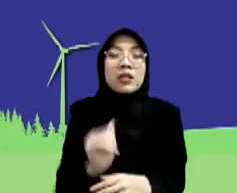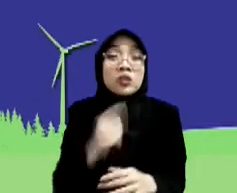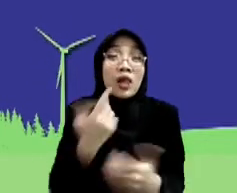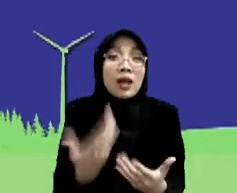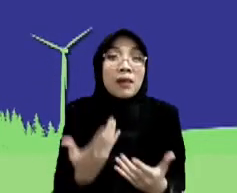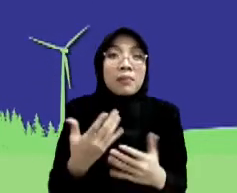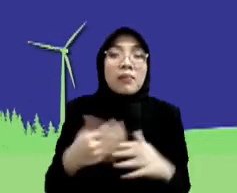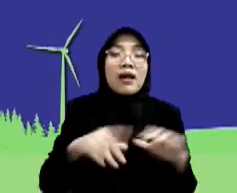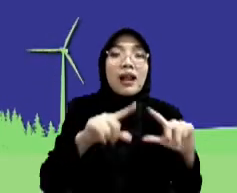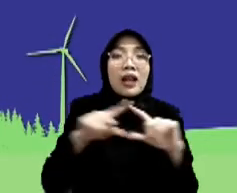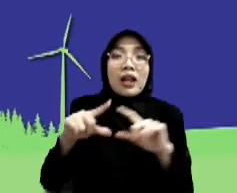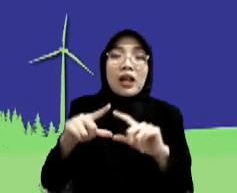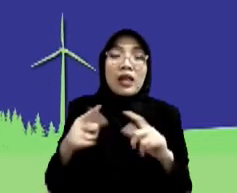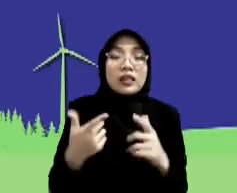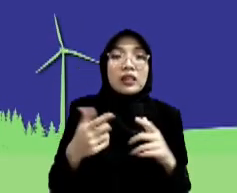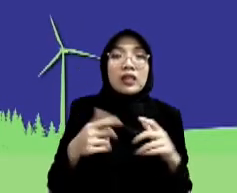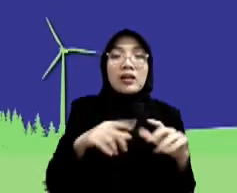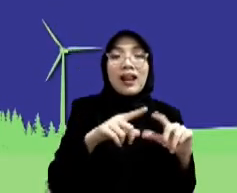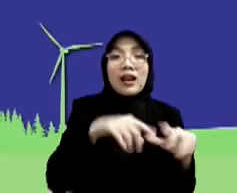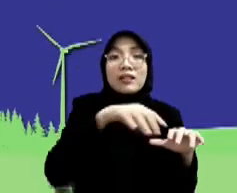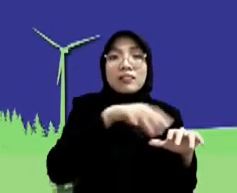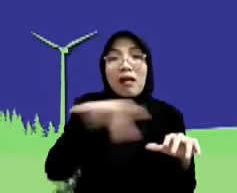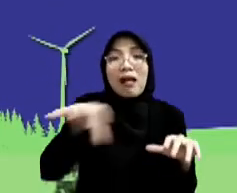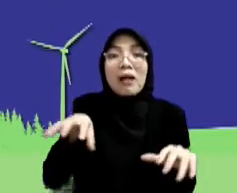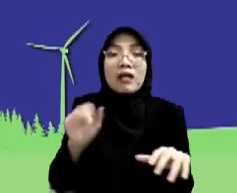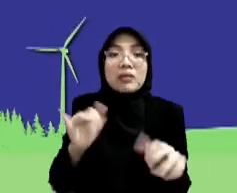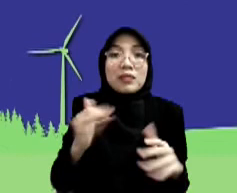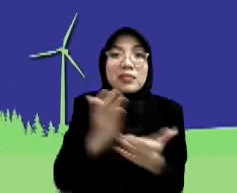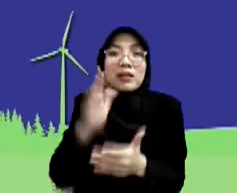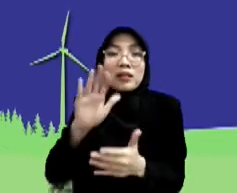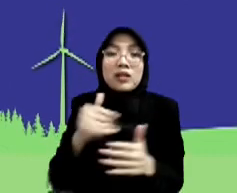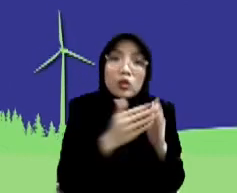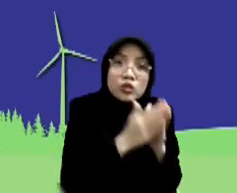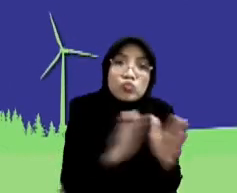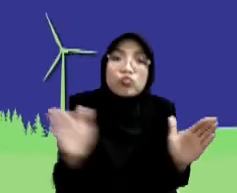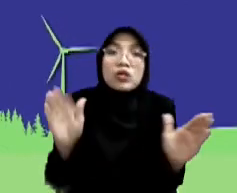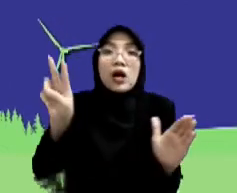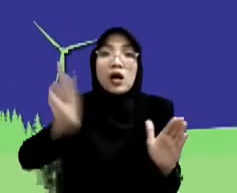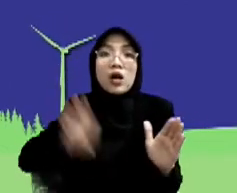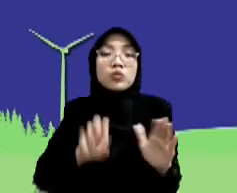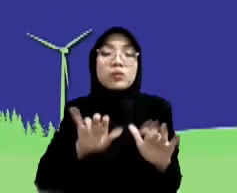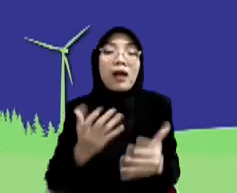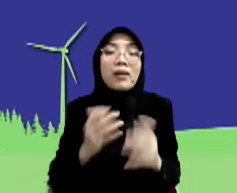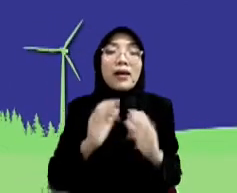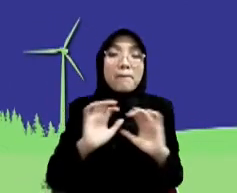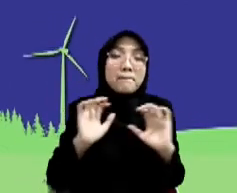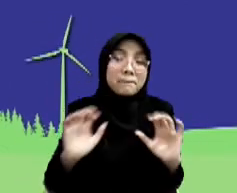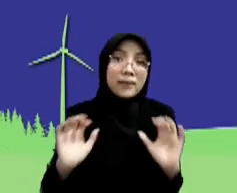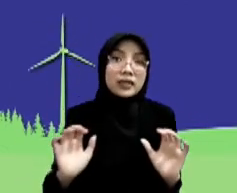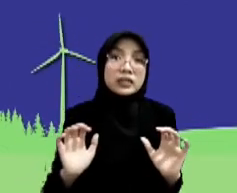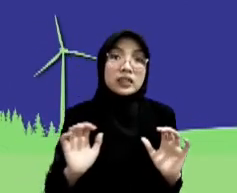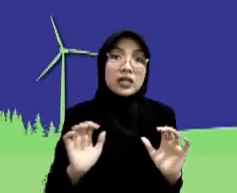procurement optionnya Nah ini mungkin perlu dibuka eh apa namanya pintu-pintu di mana kemudian ada lebih banyak Eh